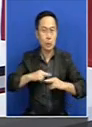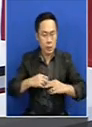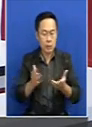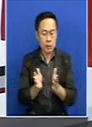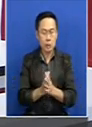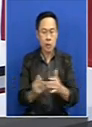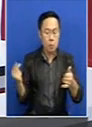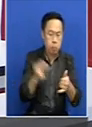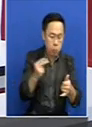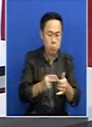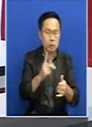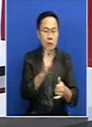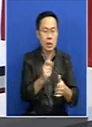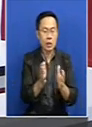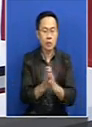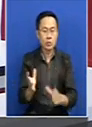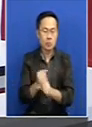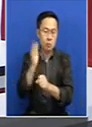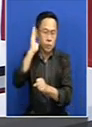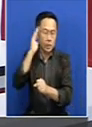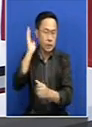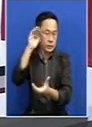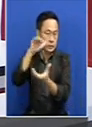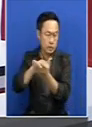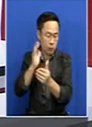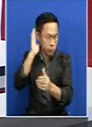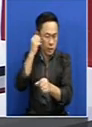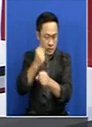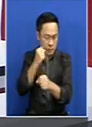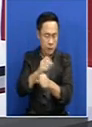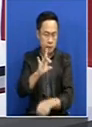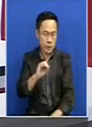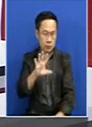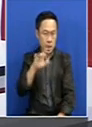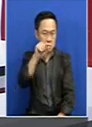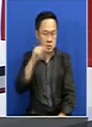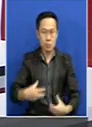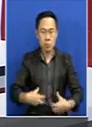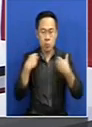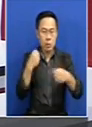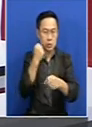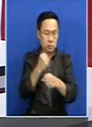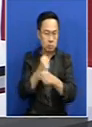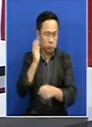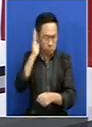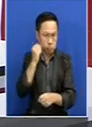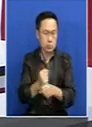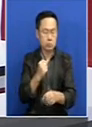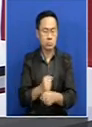สามีเป็นฝ่ายกระทำสูงถึง 85% ทีเดียวนะคะ ค่ะอันนี้ก็ฝากไว้ด้วยนะคะถึงคุณผู้ชม